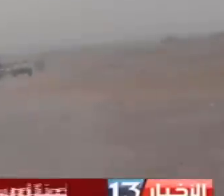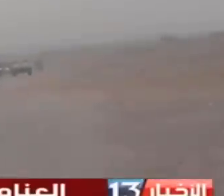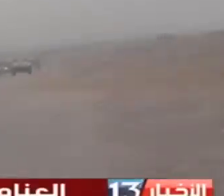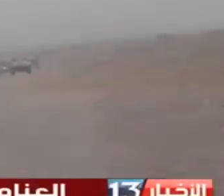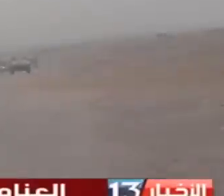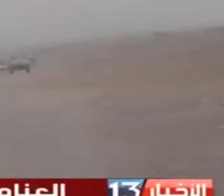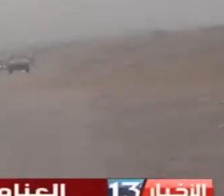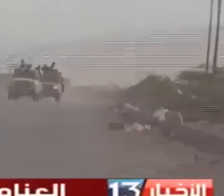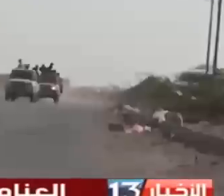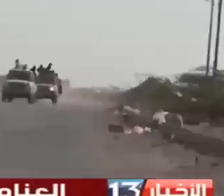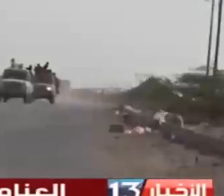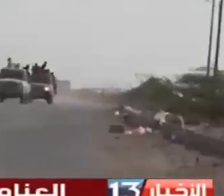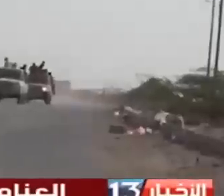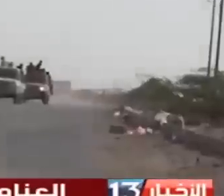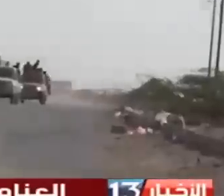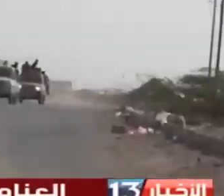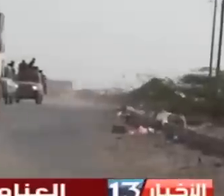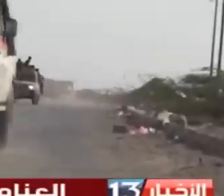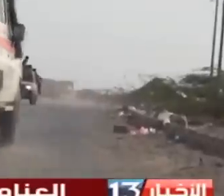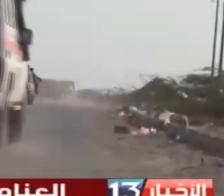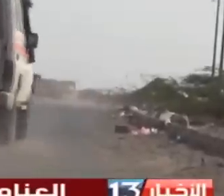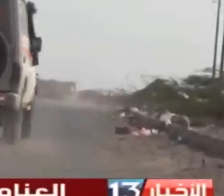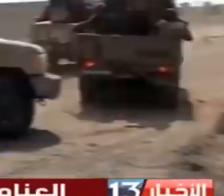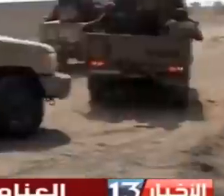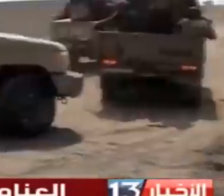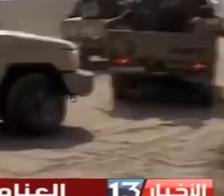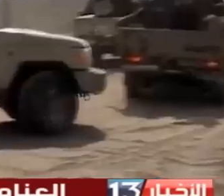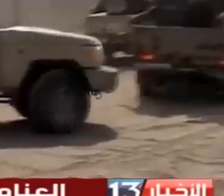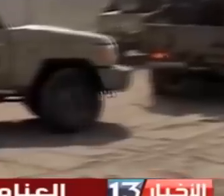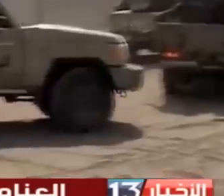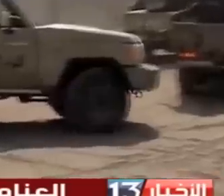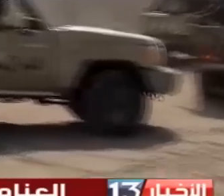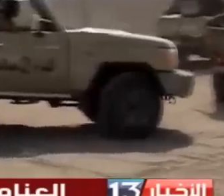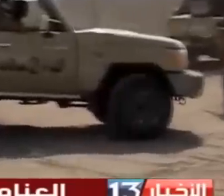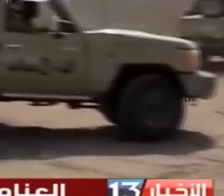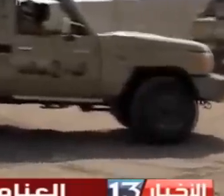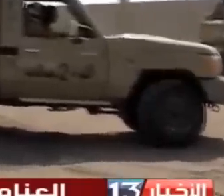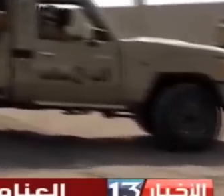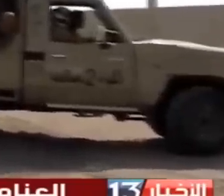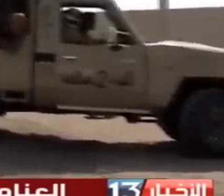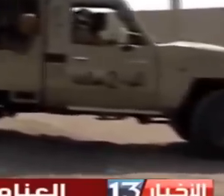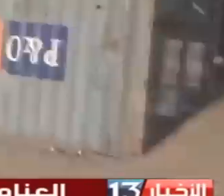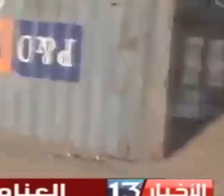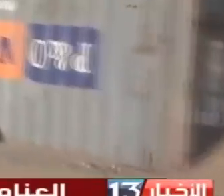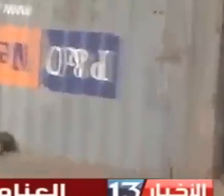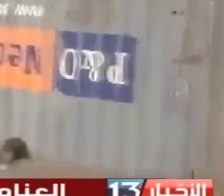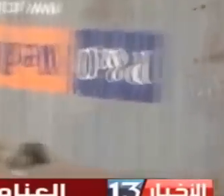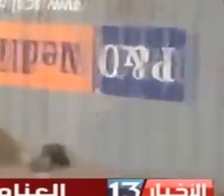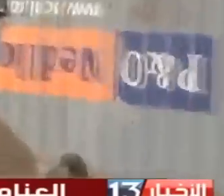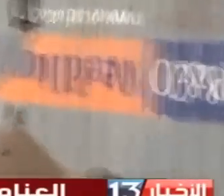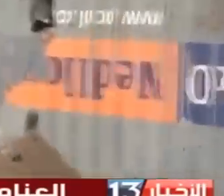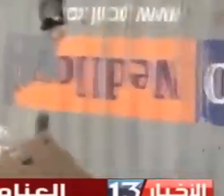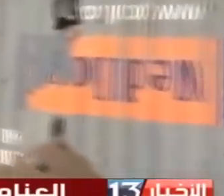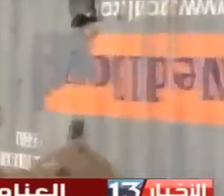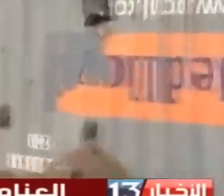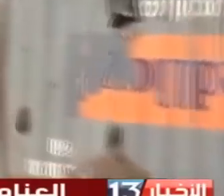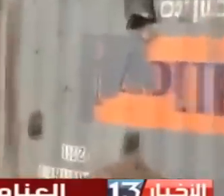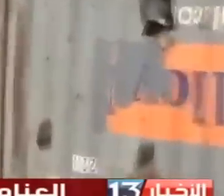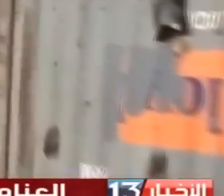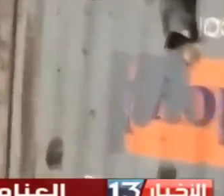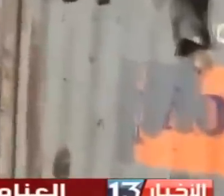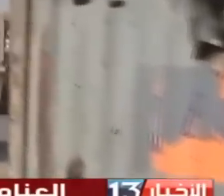التحالف العربي بقياده السعوديه ينشر قواته شمال مدينه الحديده اليمنيه قبل ساعات من تصويت مقرر